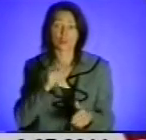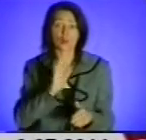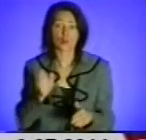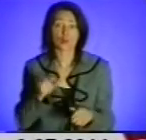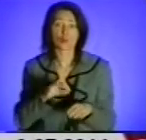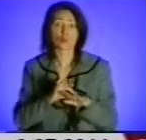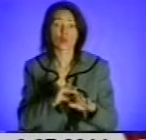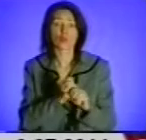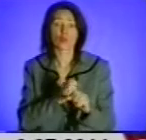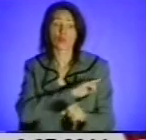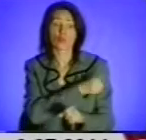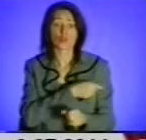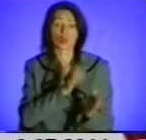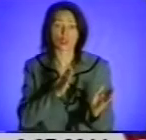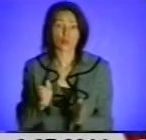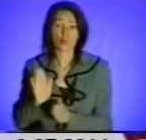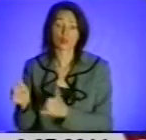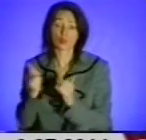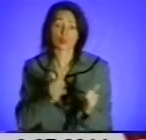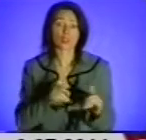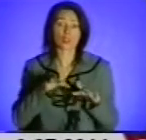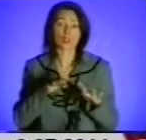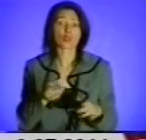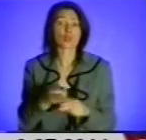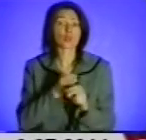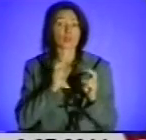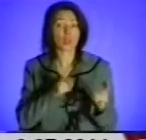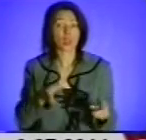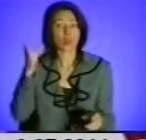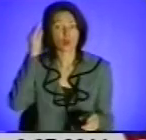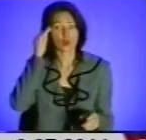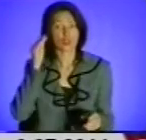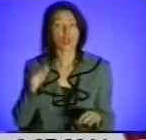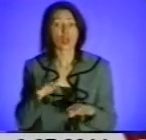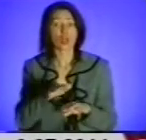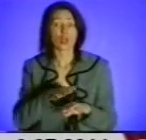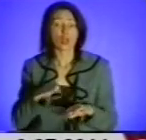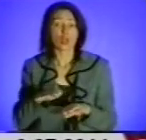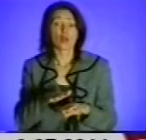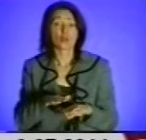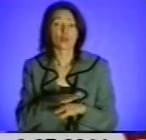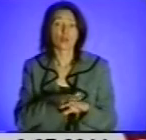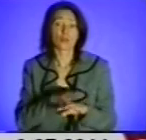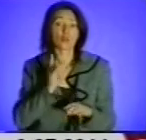посиленому режимі, будуть забезпечувати заходи безпеки, враховуючи суспільно-політичну ситуацію, яка існує.